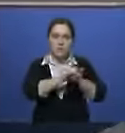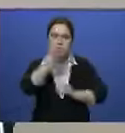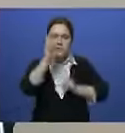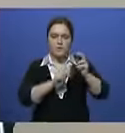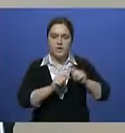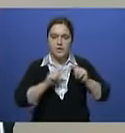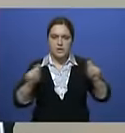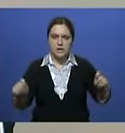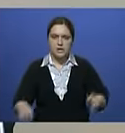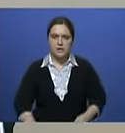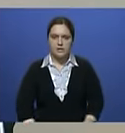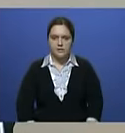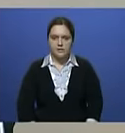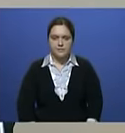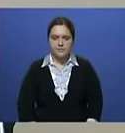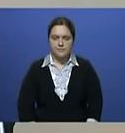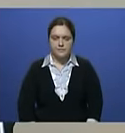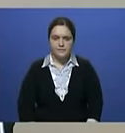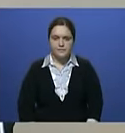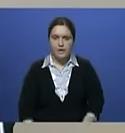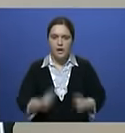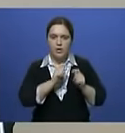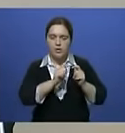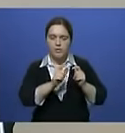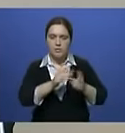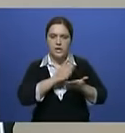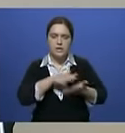см Нани казах